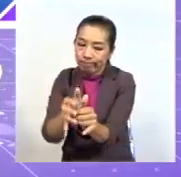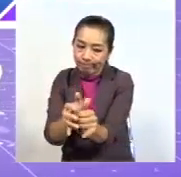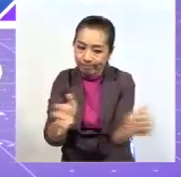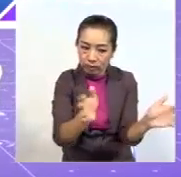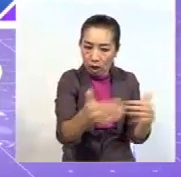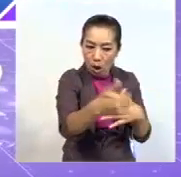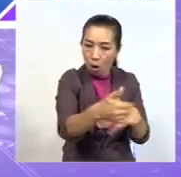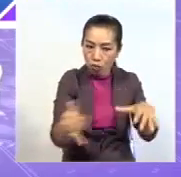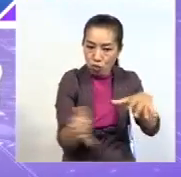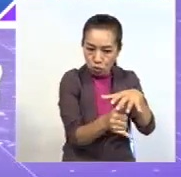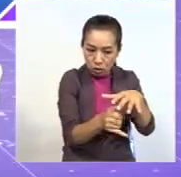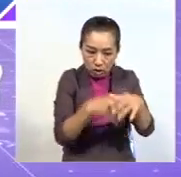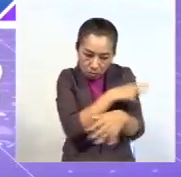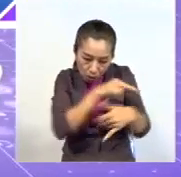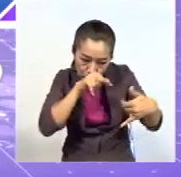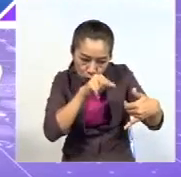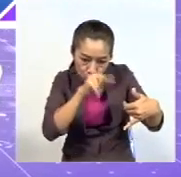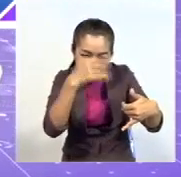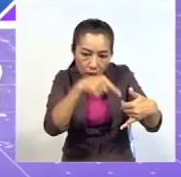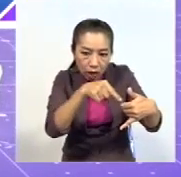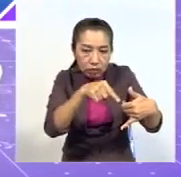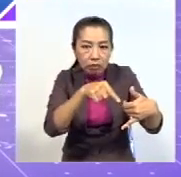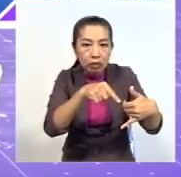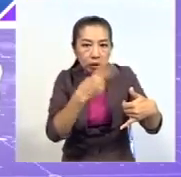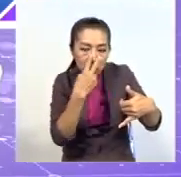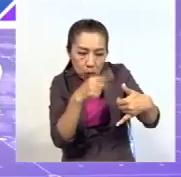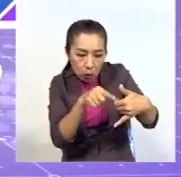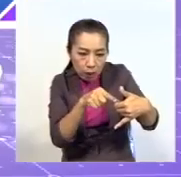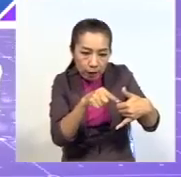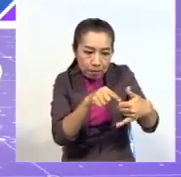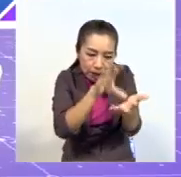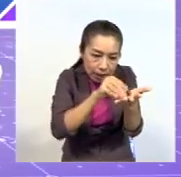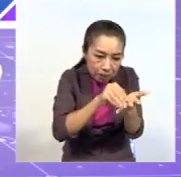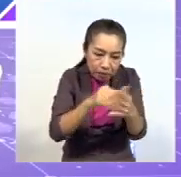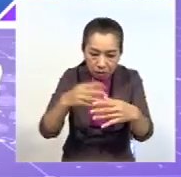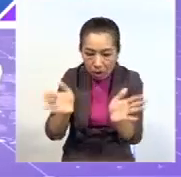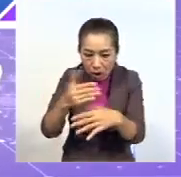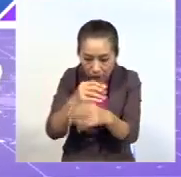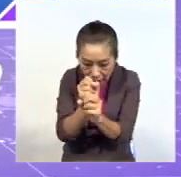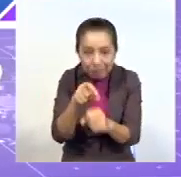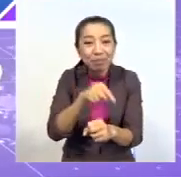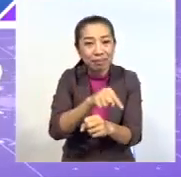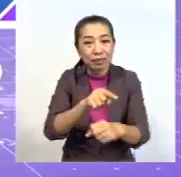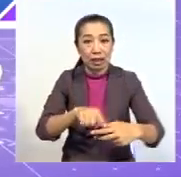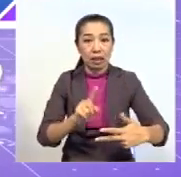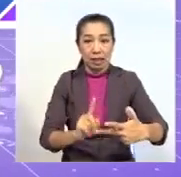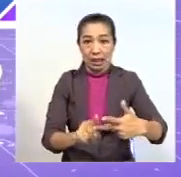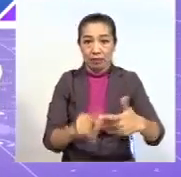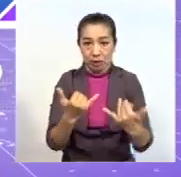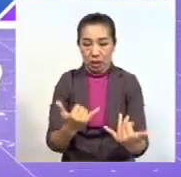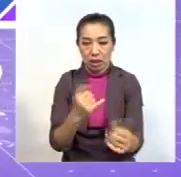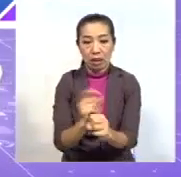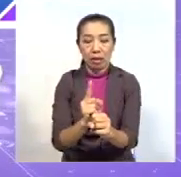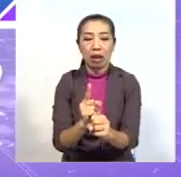ในห้องแยกโรคแล้วก็ดูแลรักษากับเก็บสิ่งส่งตรวจทางห้องปฏิบัติการส่วนที่3อยู่ที่เราดำเนินการก็